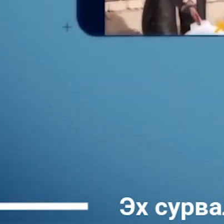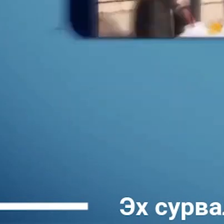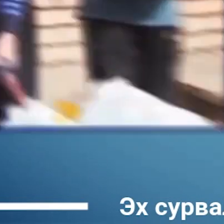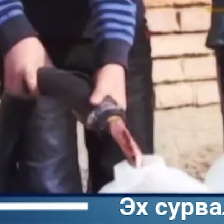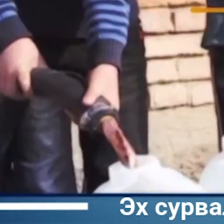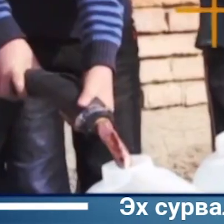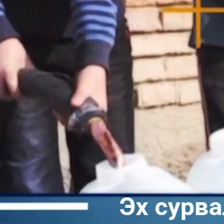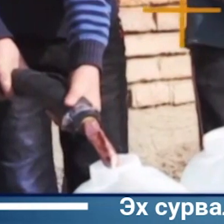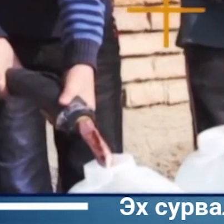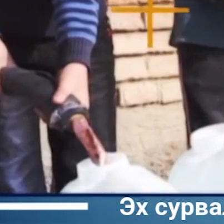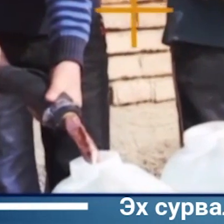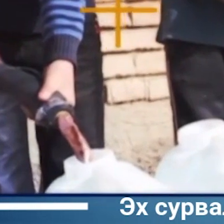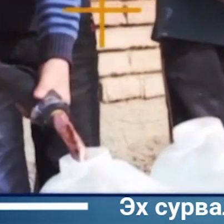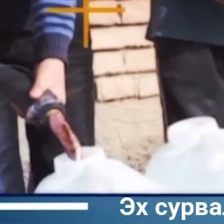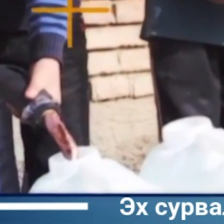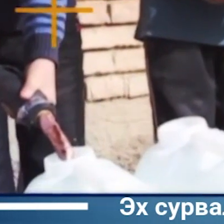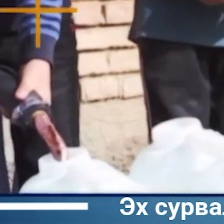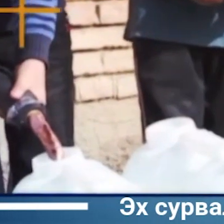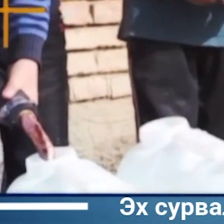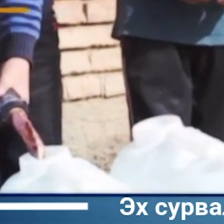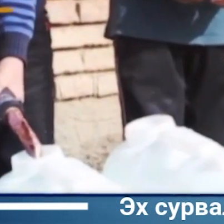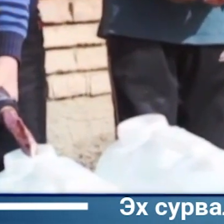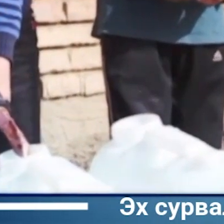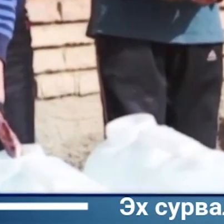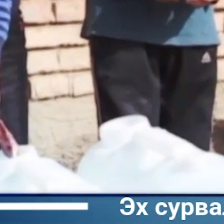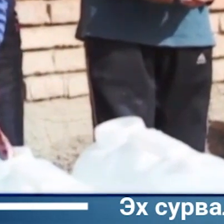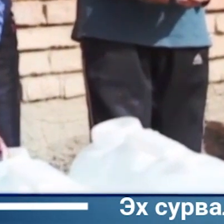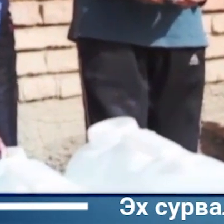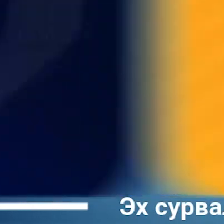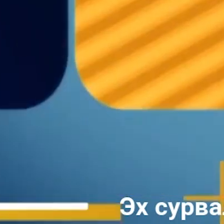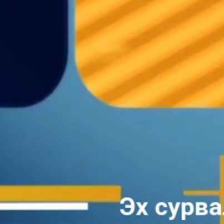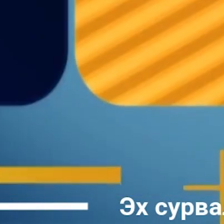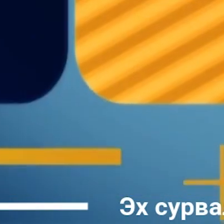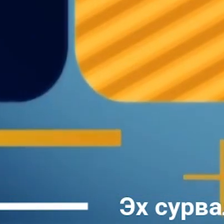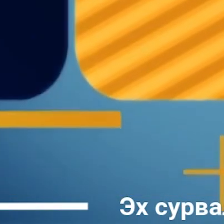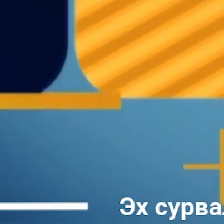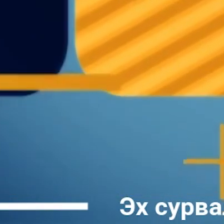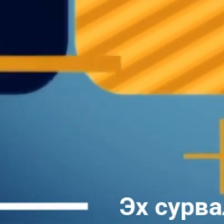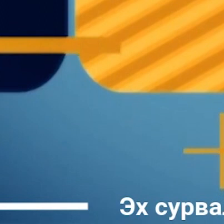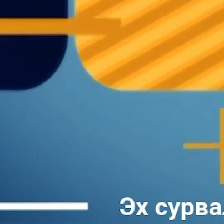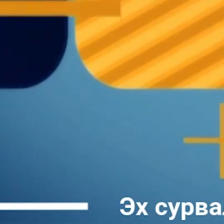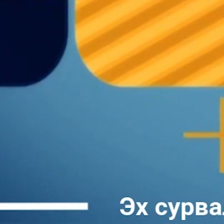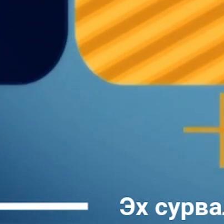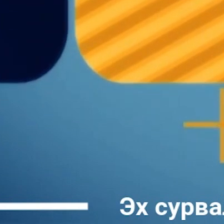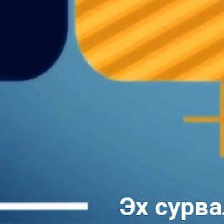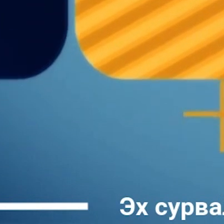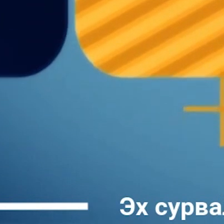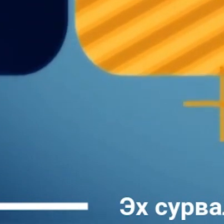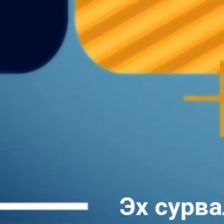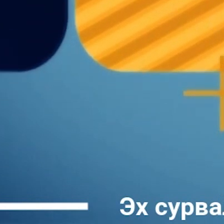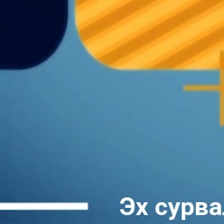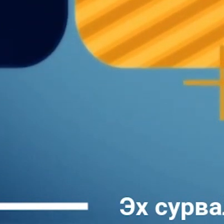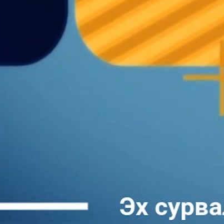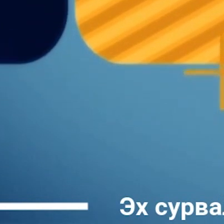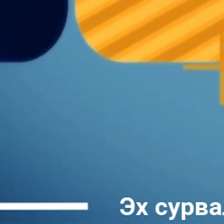Таны унтны усаа зөөх сав үргэлж цэвэрхэн бөгөөд байнга таглаа тавих шаардлагатай. Унтны усны савнд зориултын